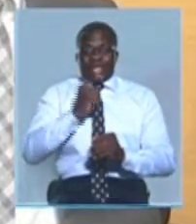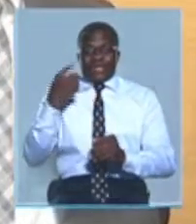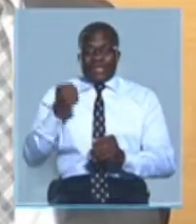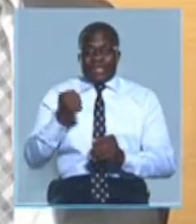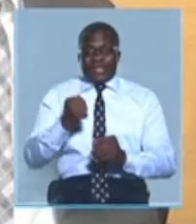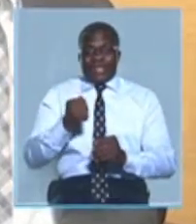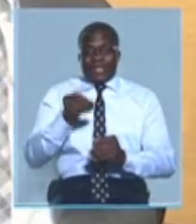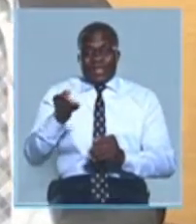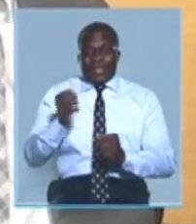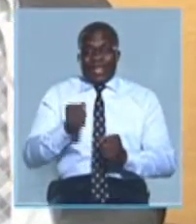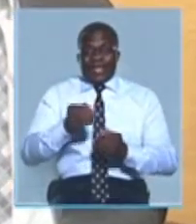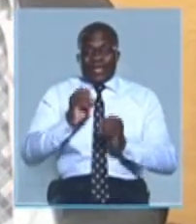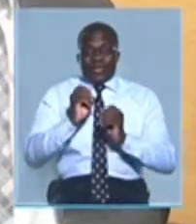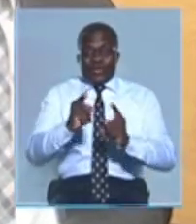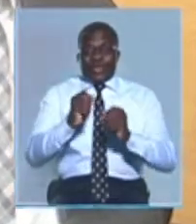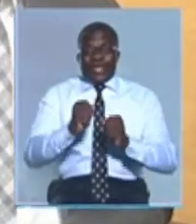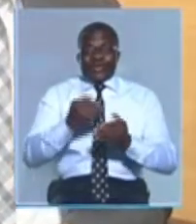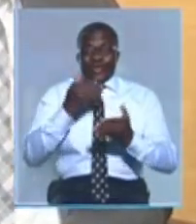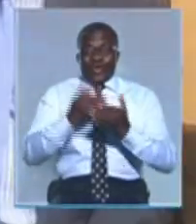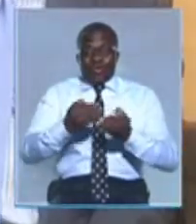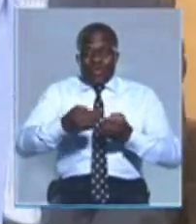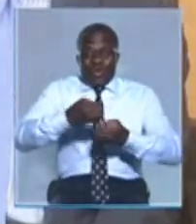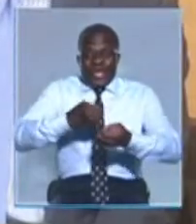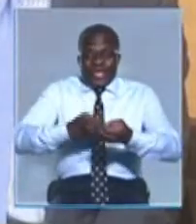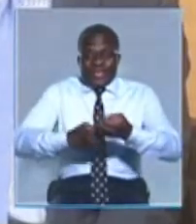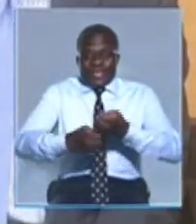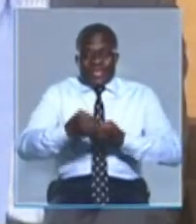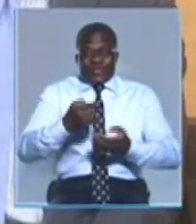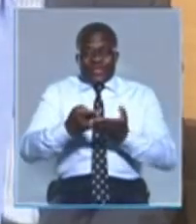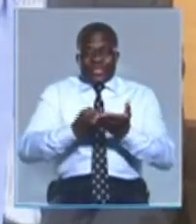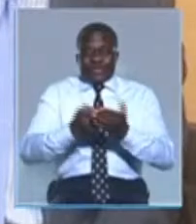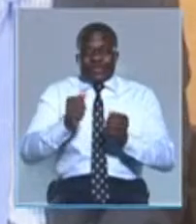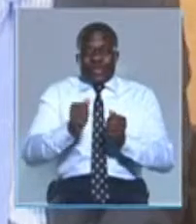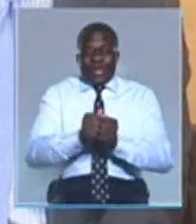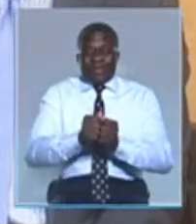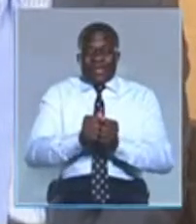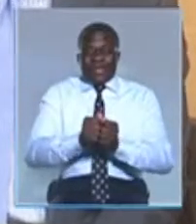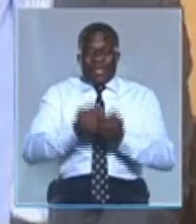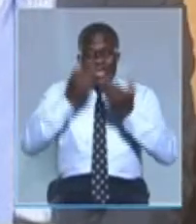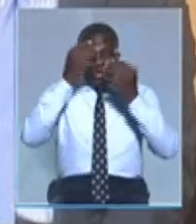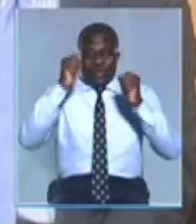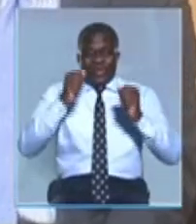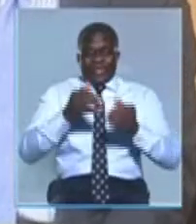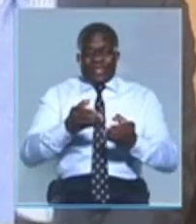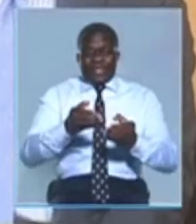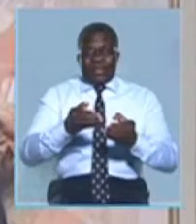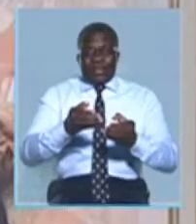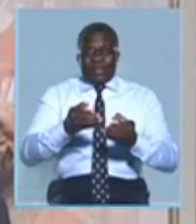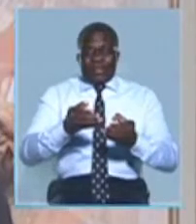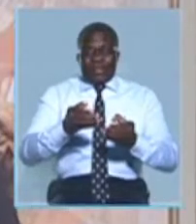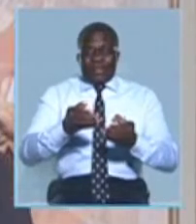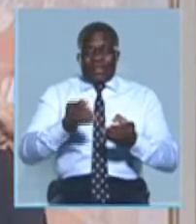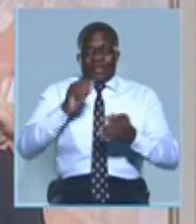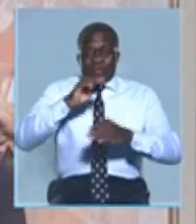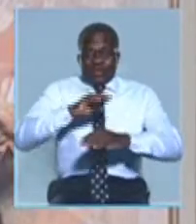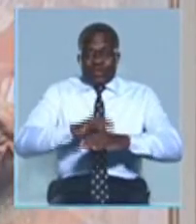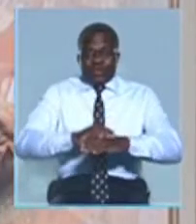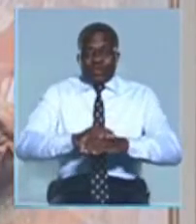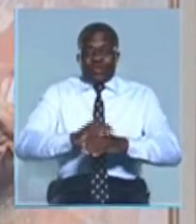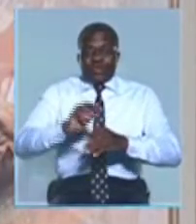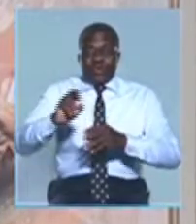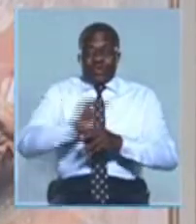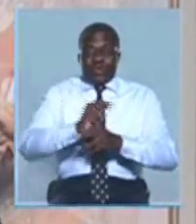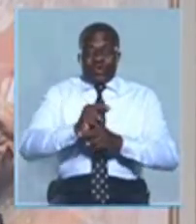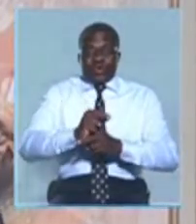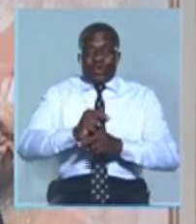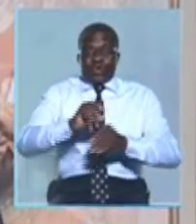j'ai eu l'occasion d'avoir un très bon échange et discussion avec le président sur le rôle